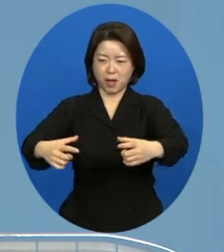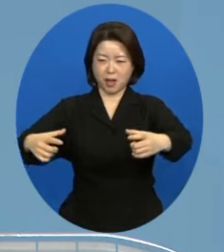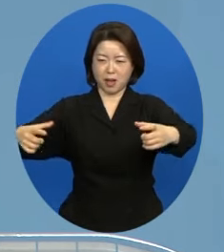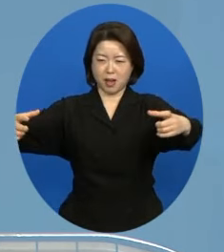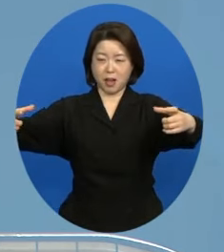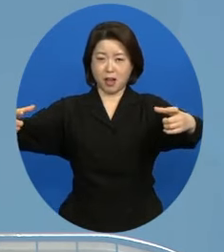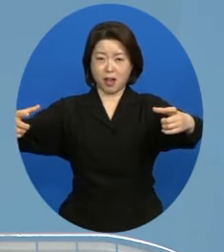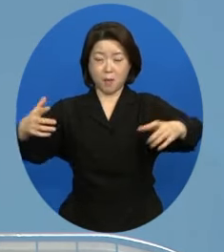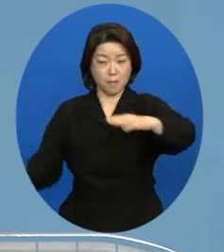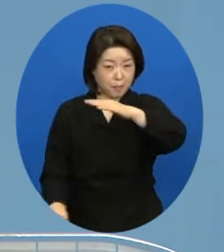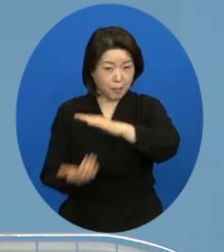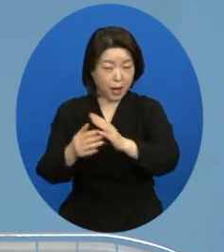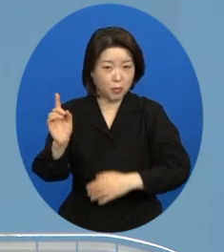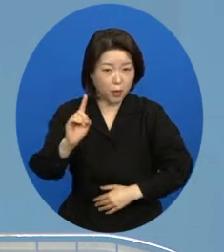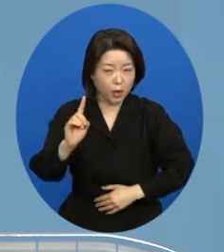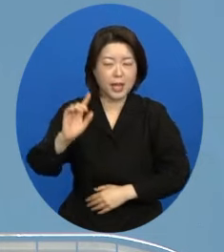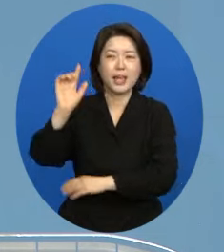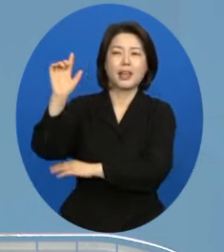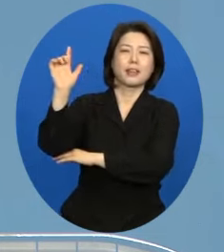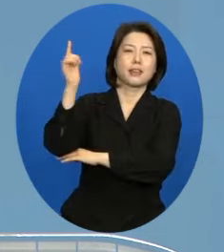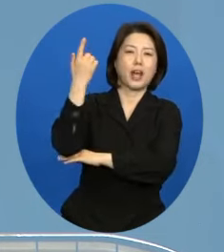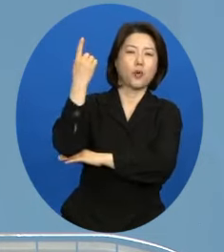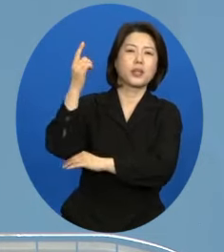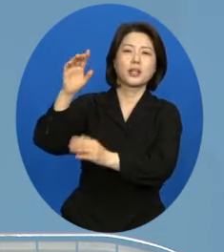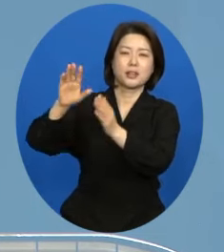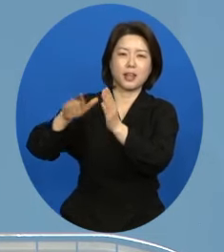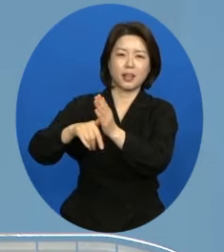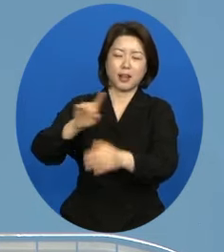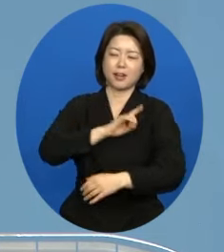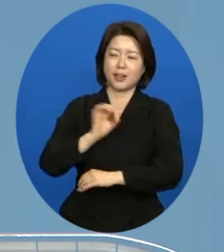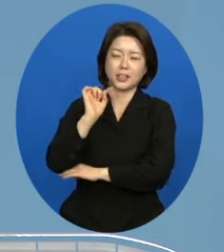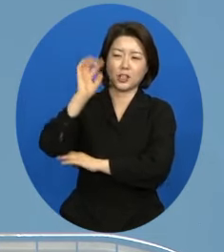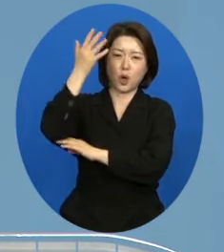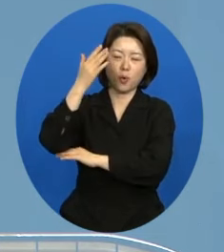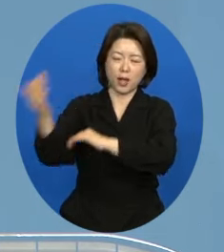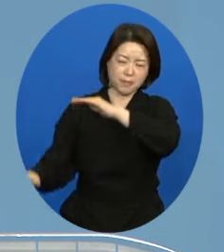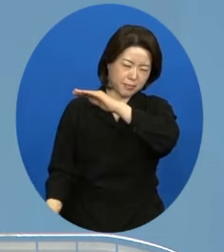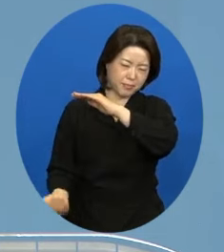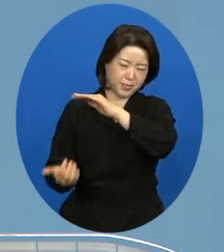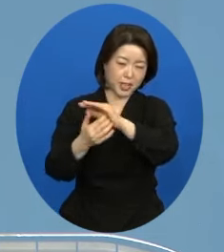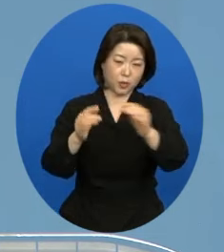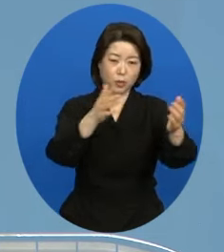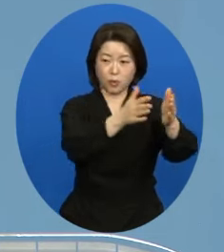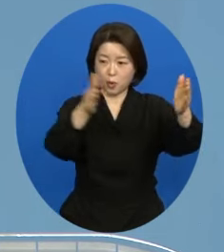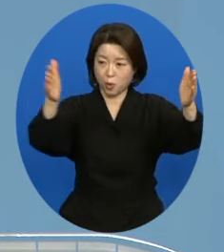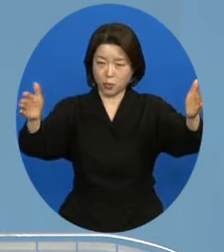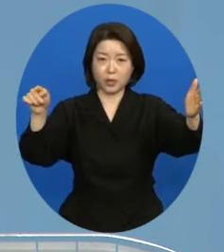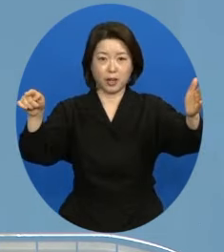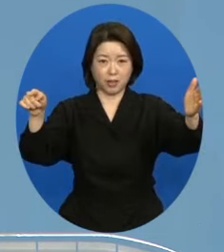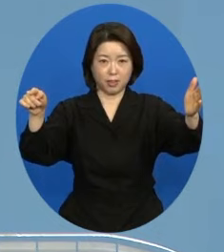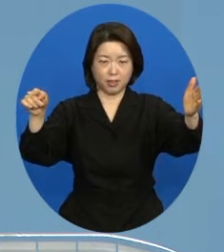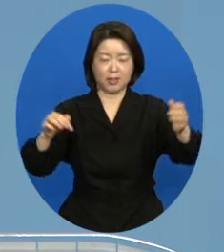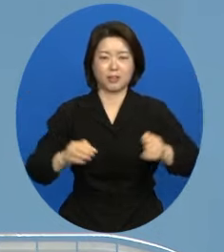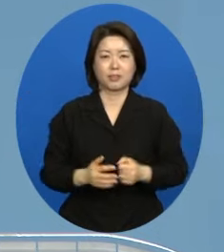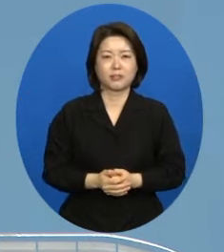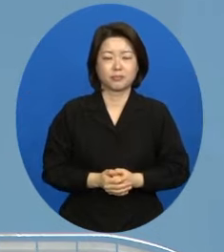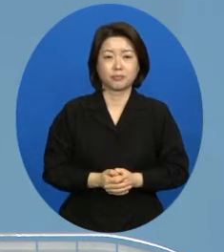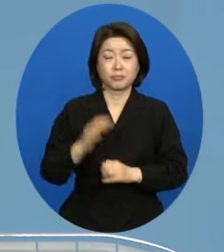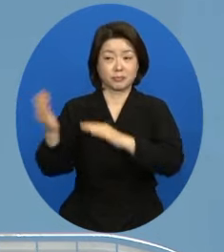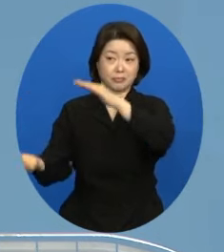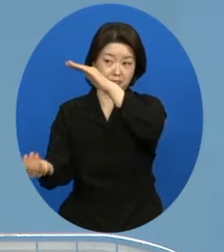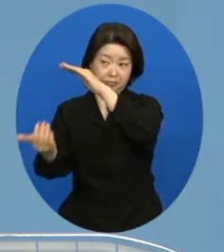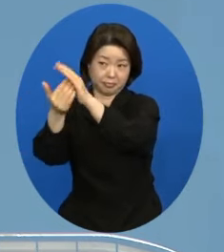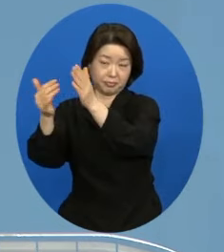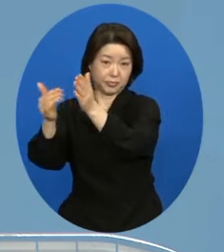점입니까 다윗의 때에 가장 영광스러웠던 시대 이스라엘에 그런데 그 정점을